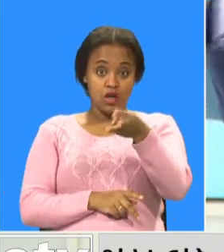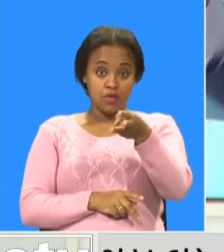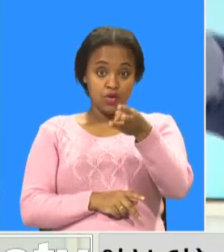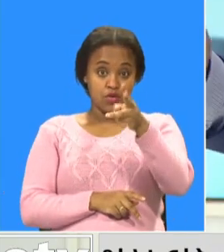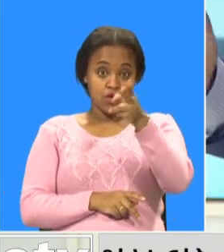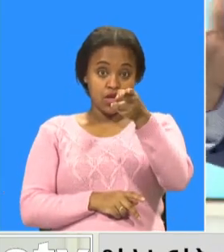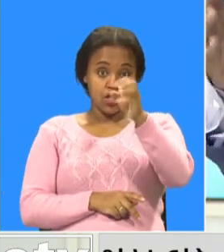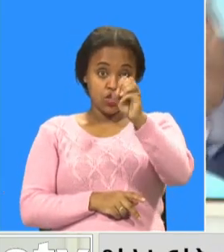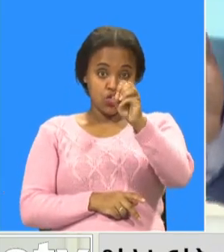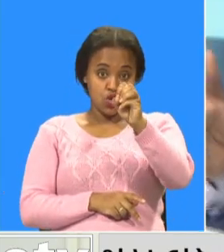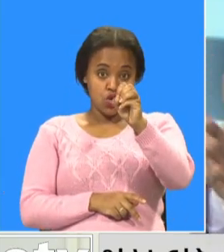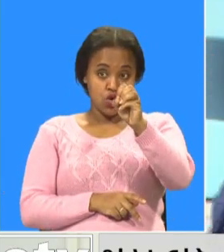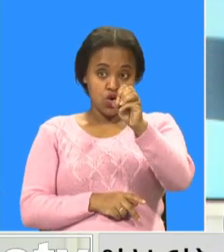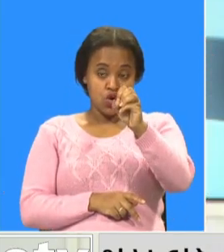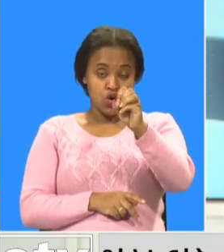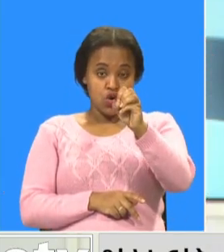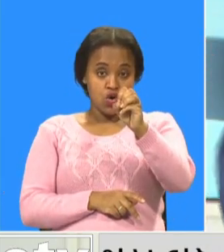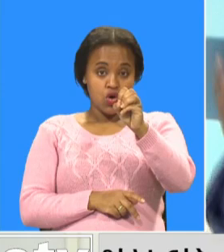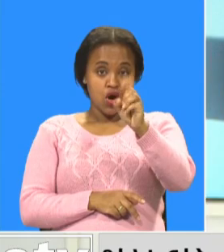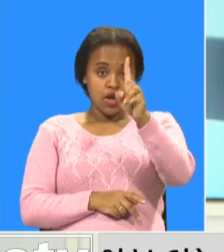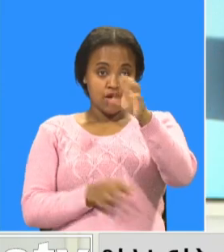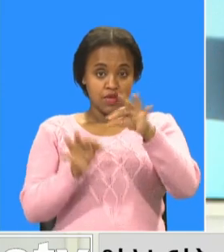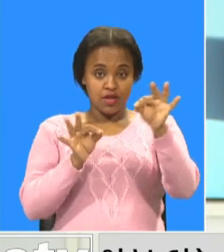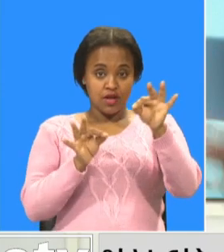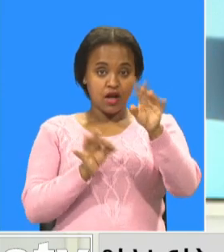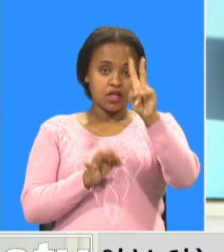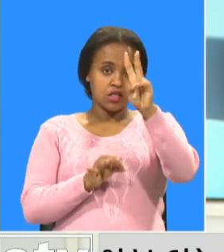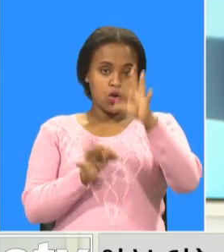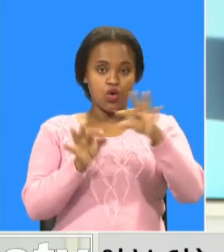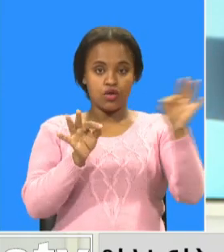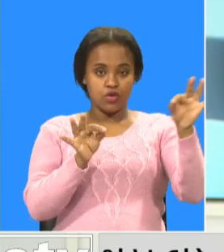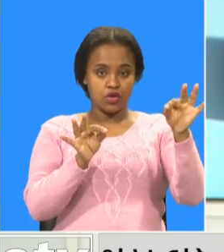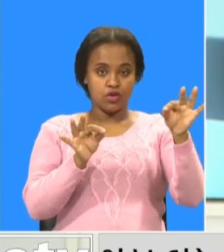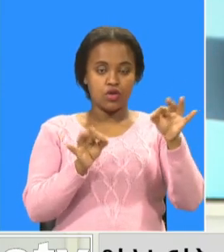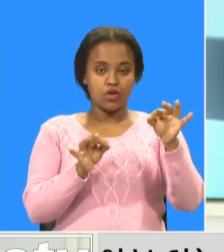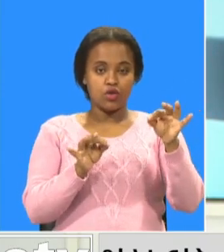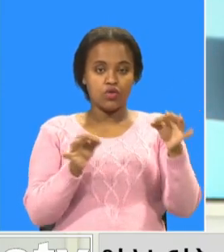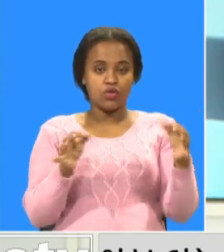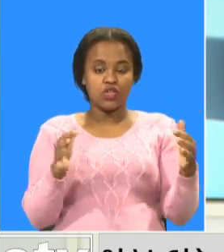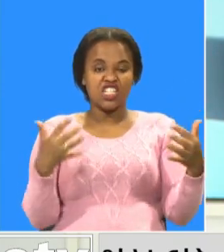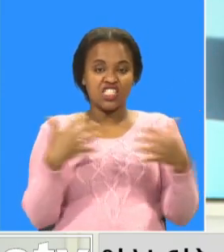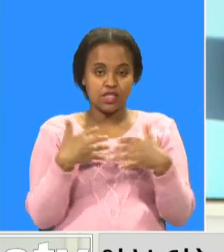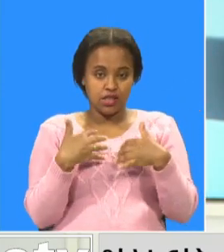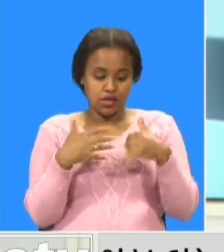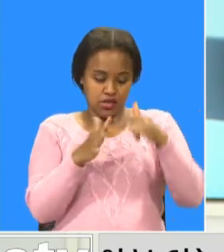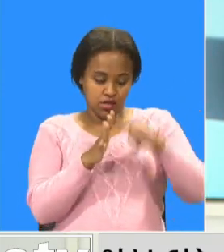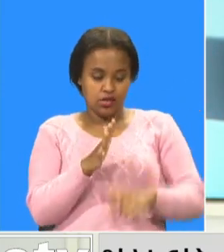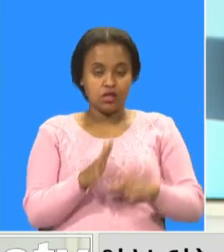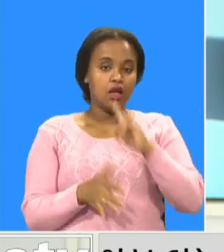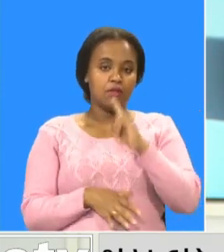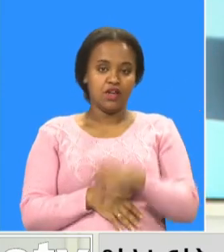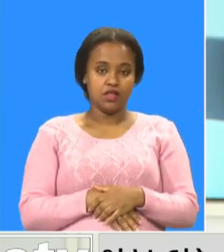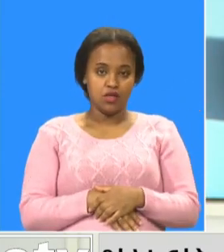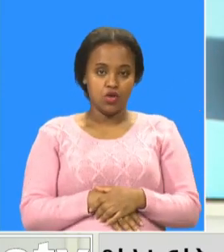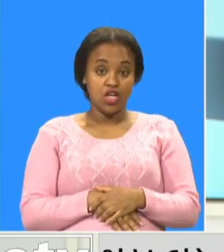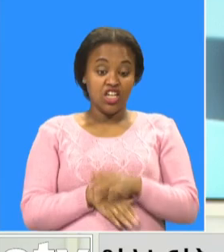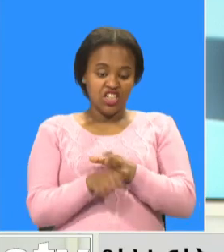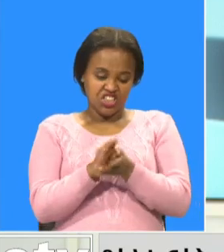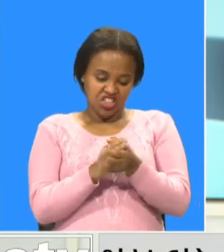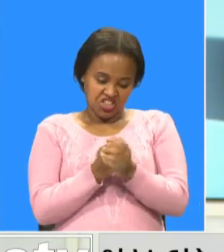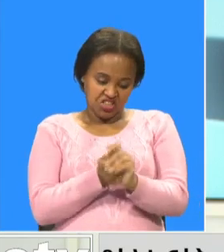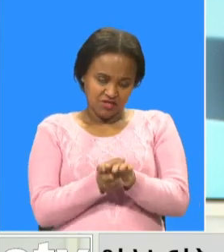ሜትር ይላል፣ ያው በኢትዮጵያ እስከ 2 ሜትር ነው ሌሎችም ቢሉት፣ ሪስክን ሚኒማይዝ ለማድረግ ነው። ይሄ ርቀትን መጠበቅ፣ እጅን